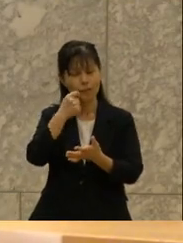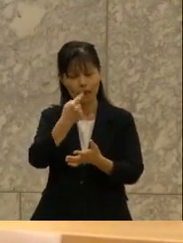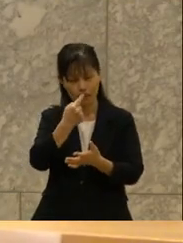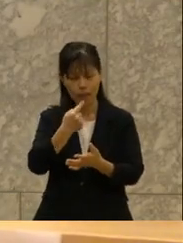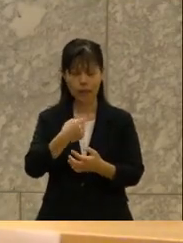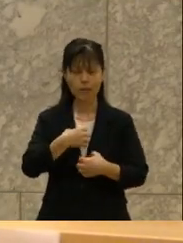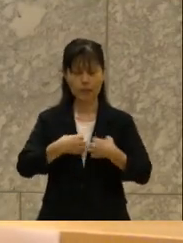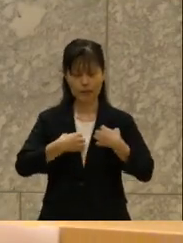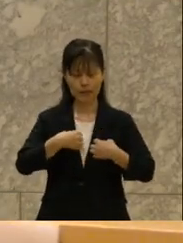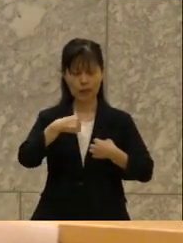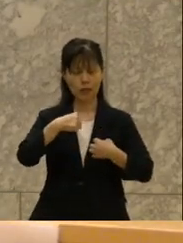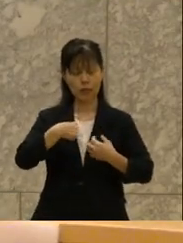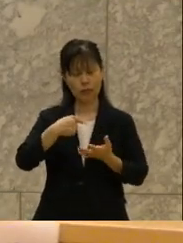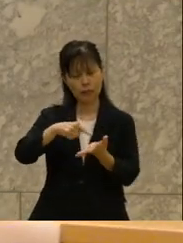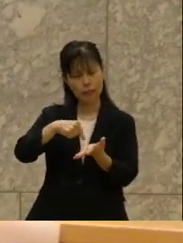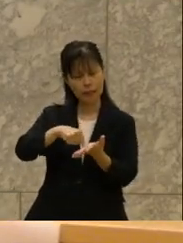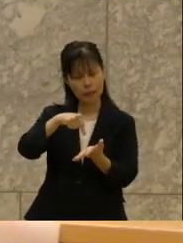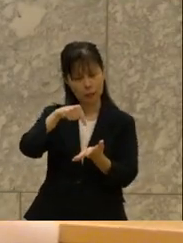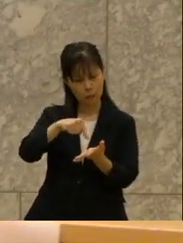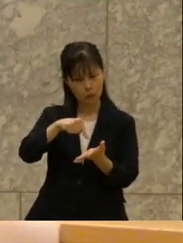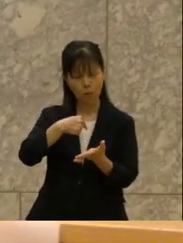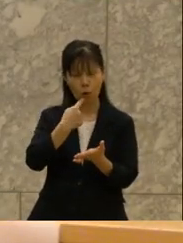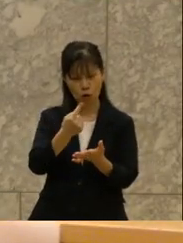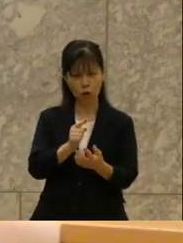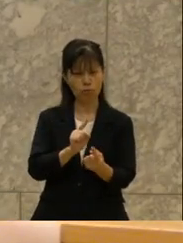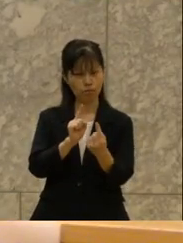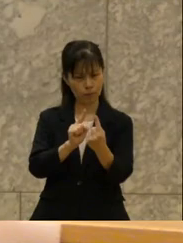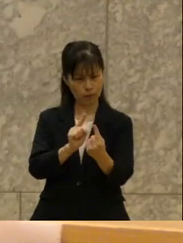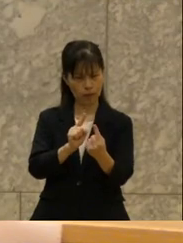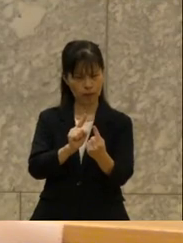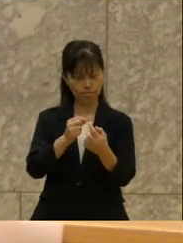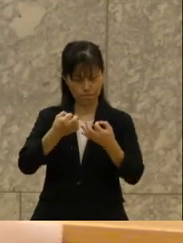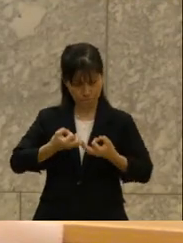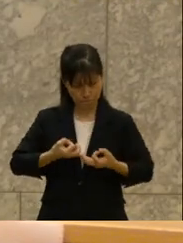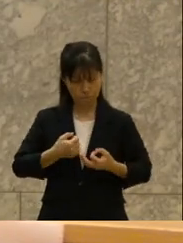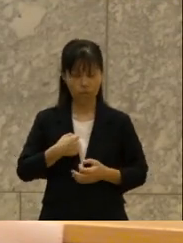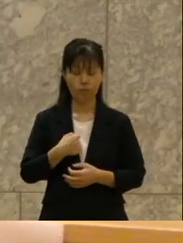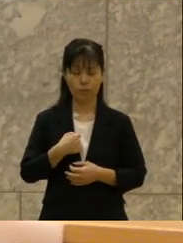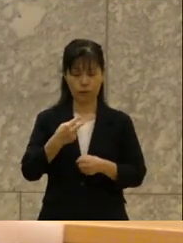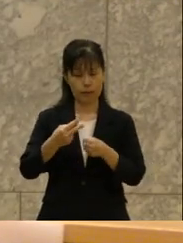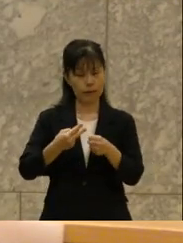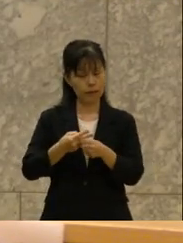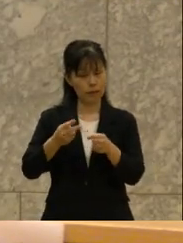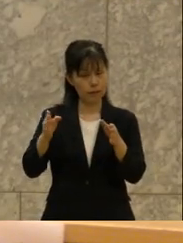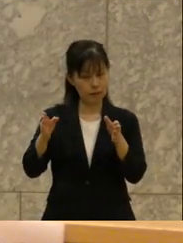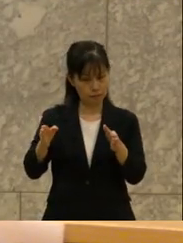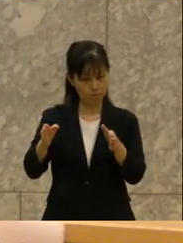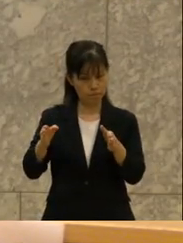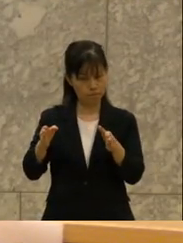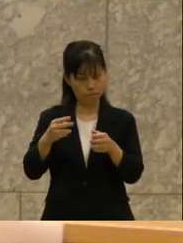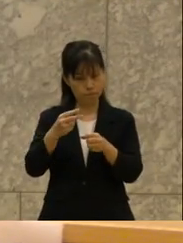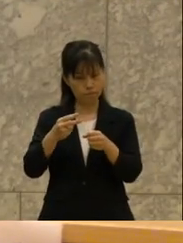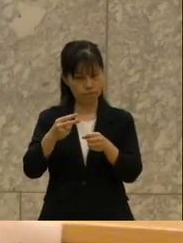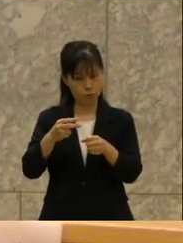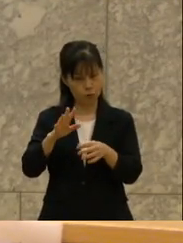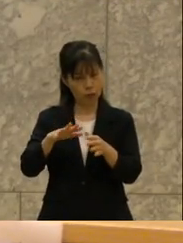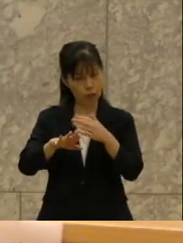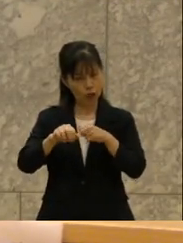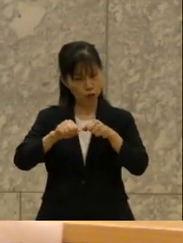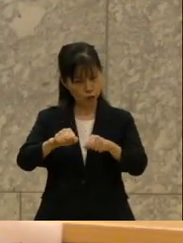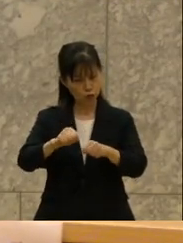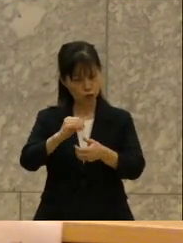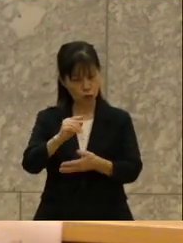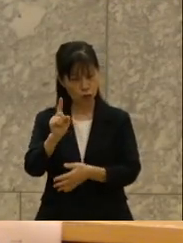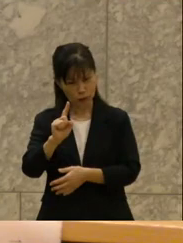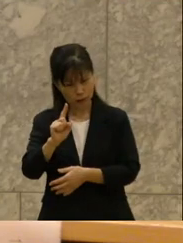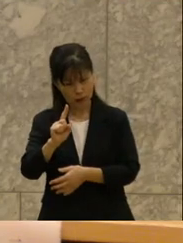足りなかったものともう一度向き合ってですねこの2年やっていくことこれから